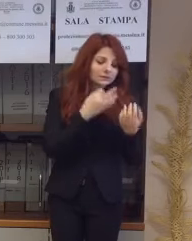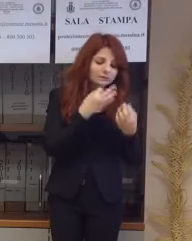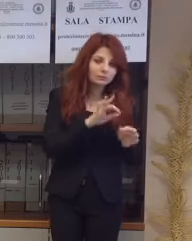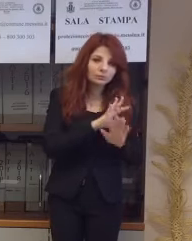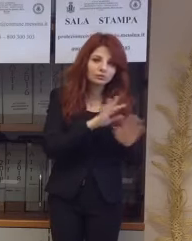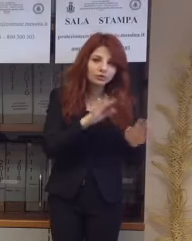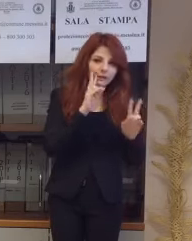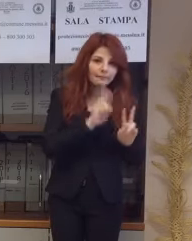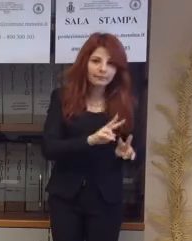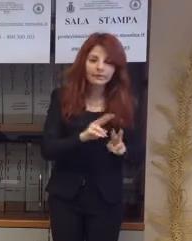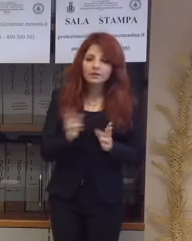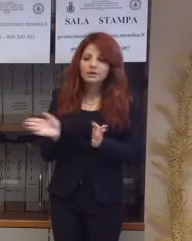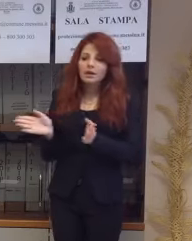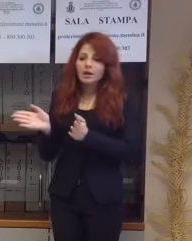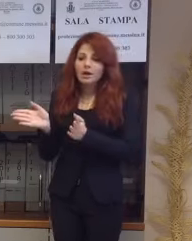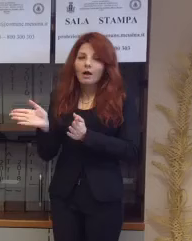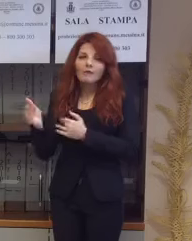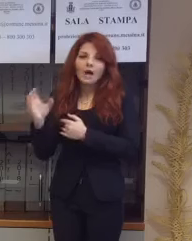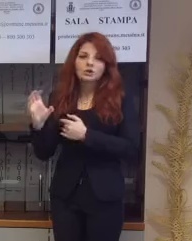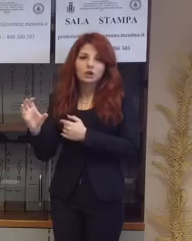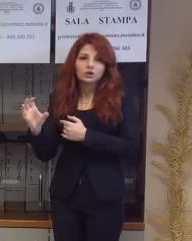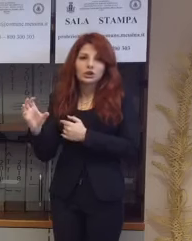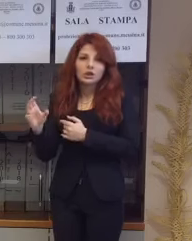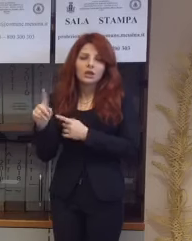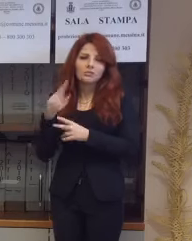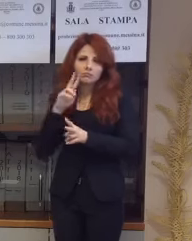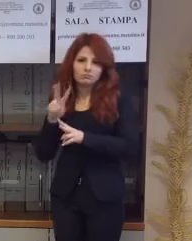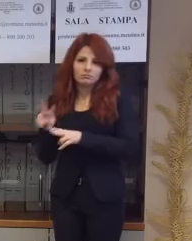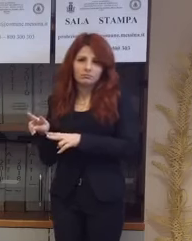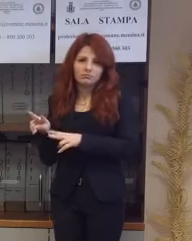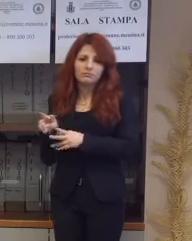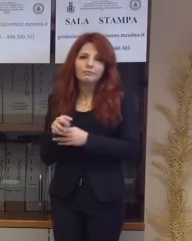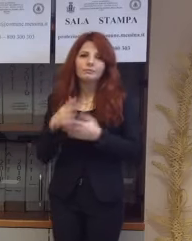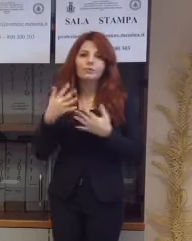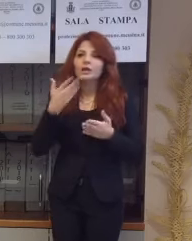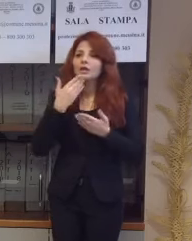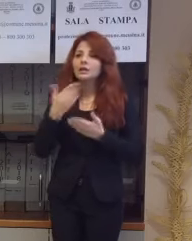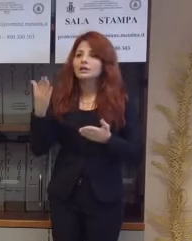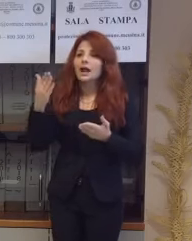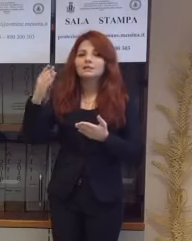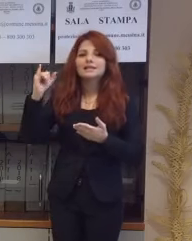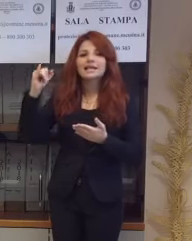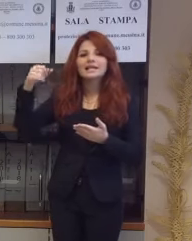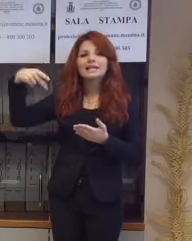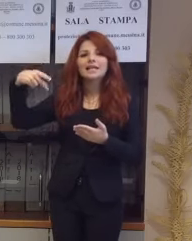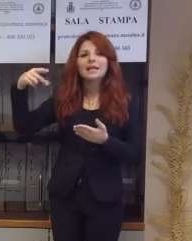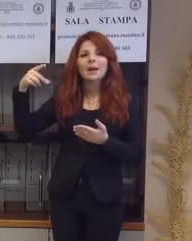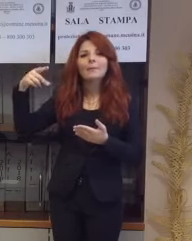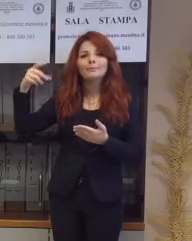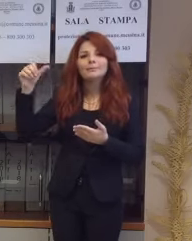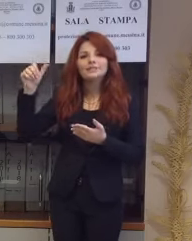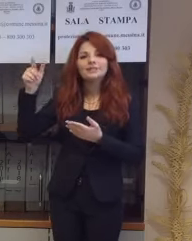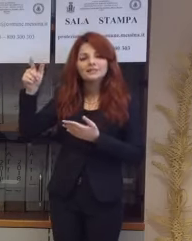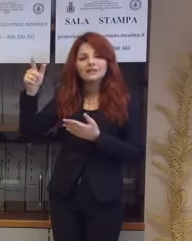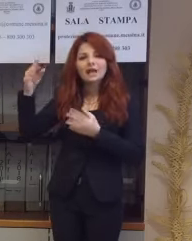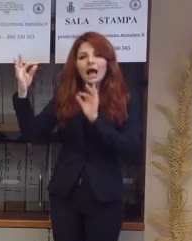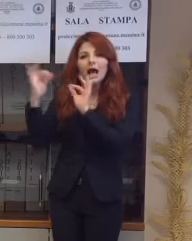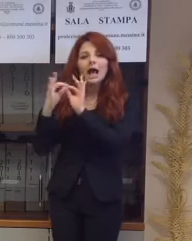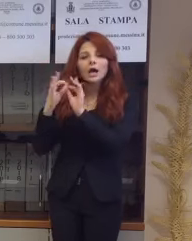dell'INPS, grazie, perché ha sopperito a quello che non è stato fatto in ambito regionale, perché bastava fare l'accordo in ambito